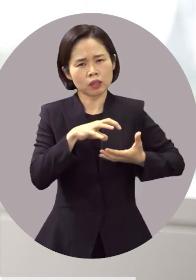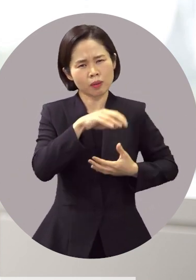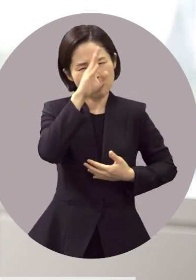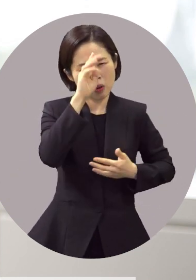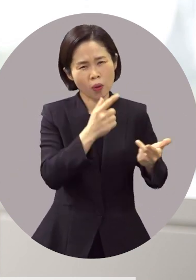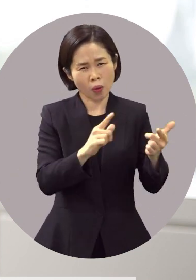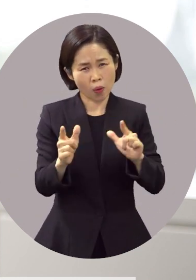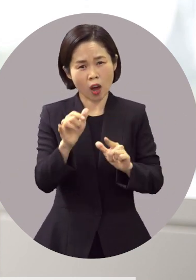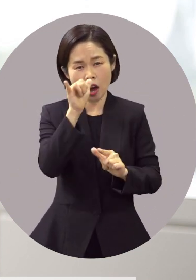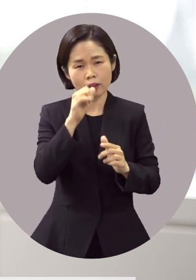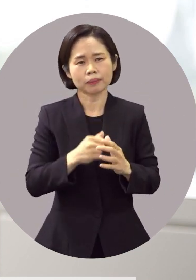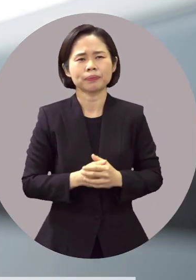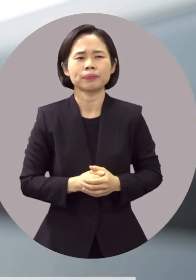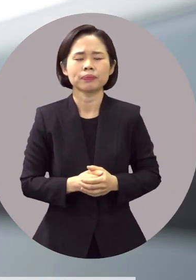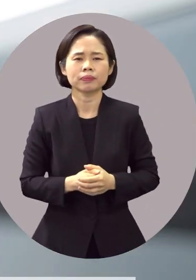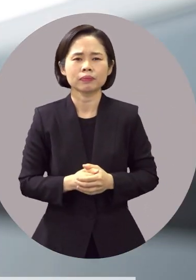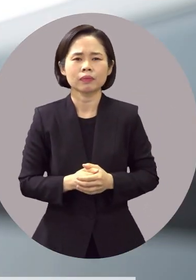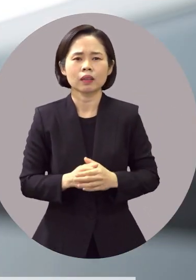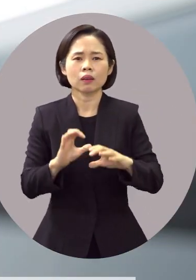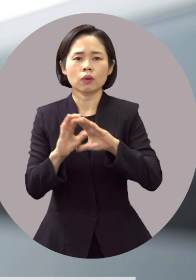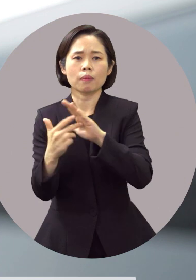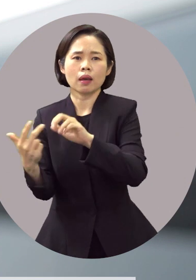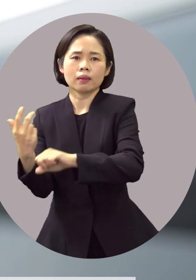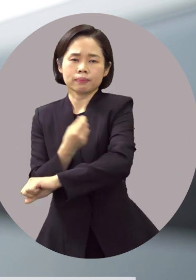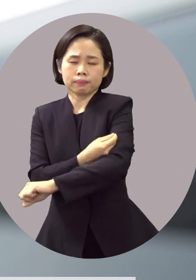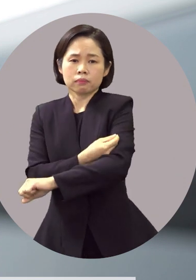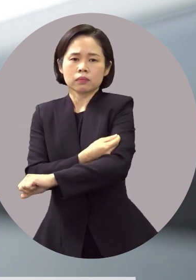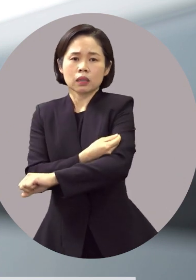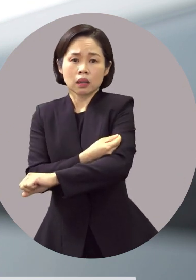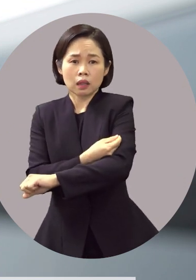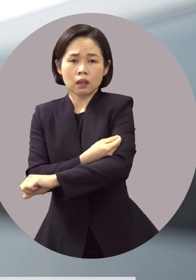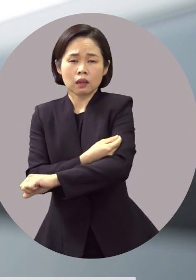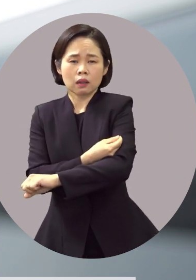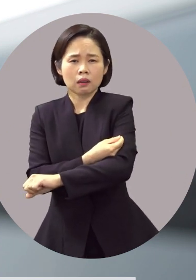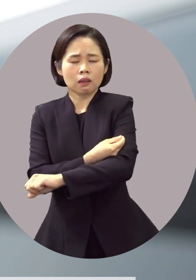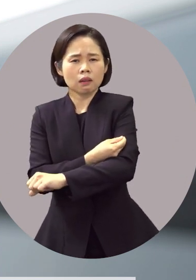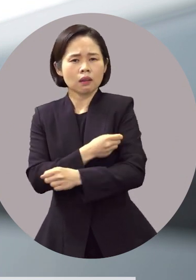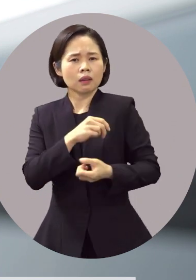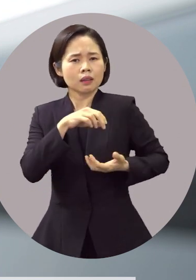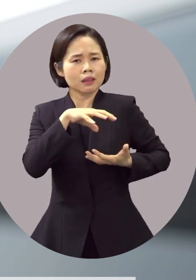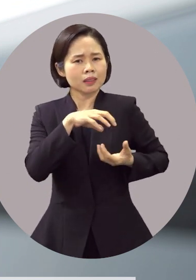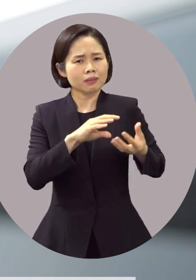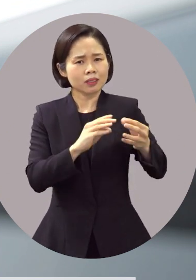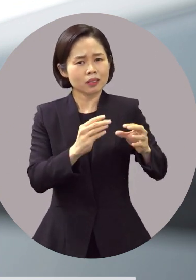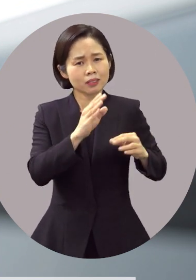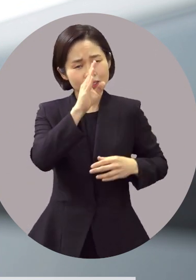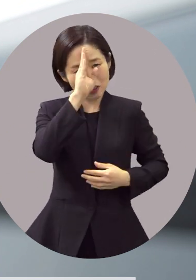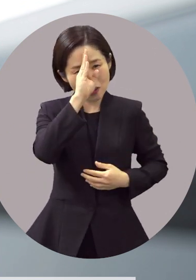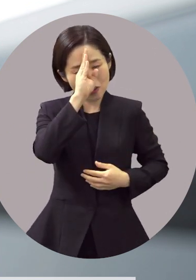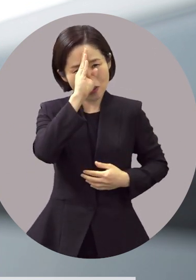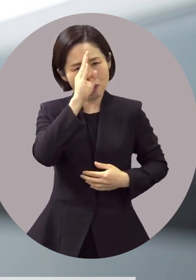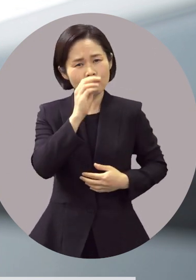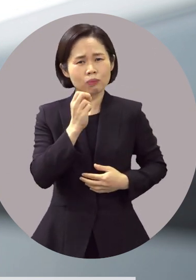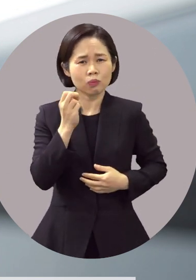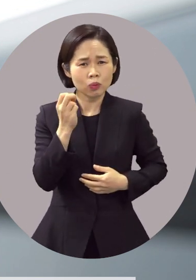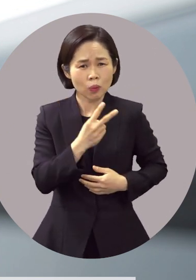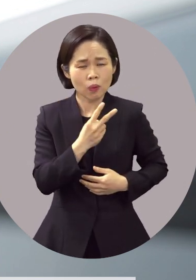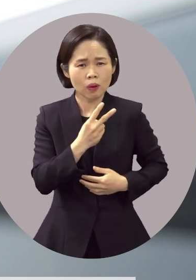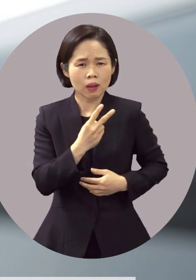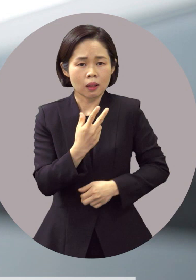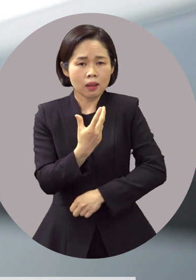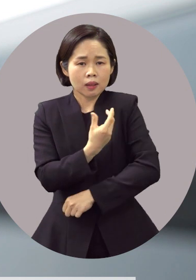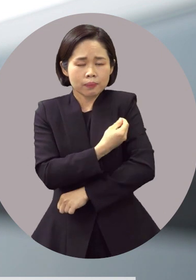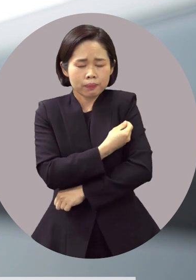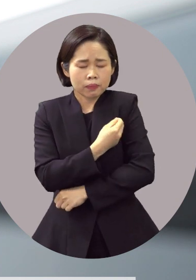등 다양한 원인이 있습니다. 물론 코로나 백신 접종 후 드물게 발생할 수도 있다고 추정되는